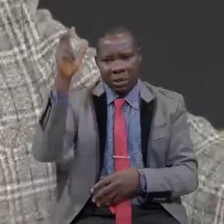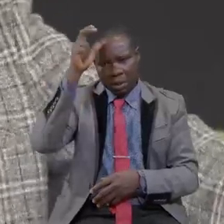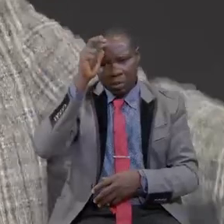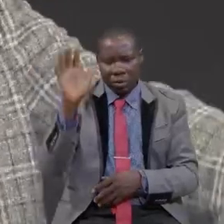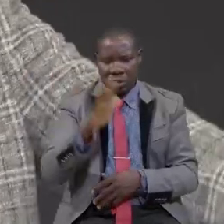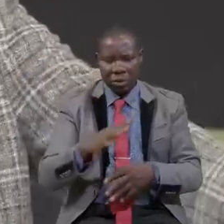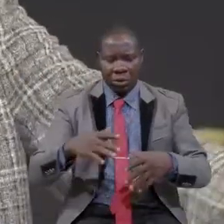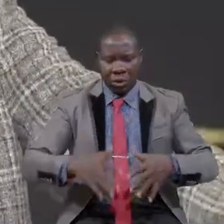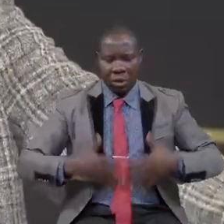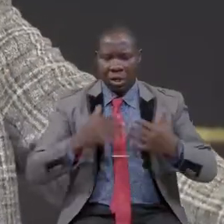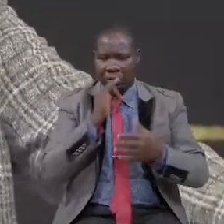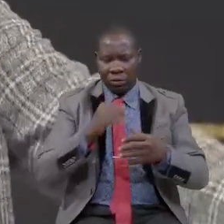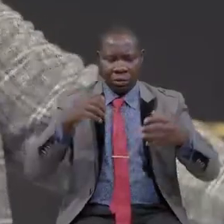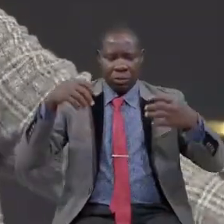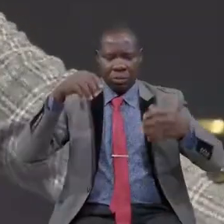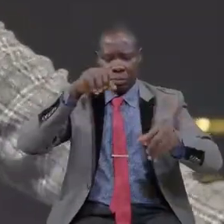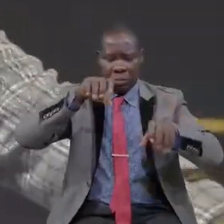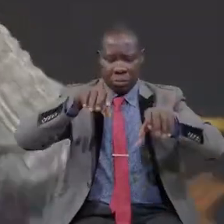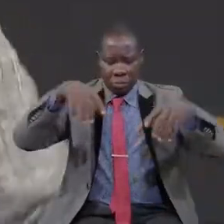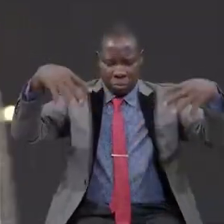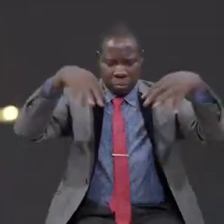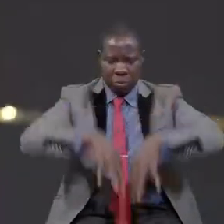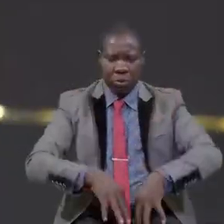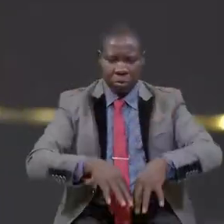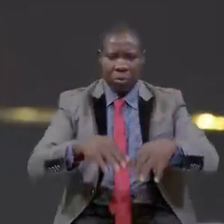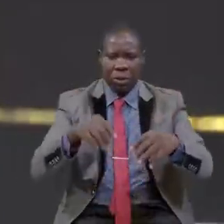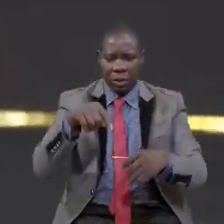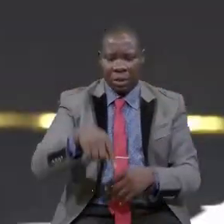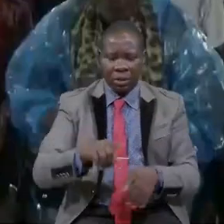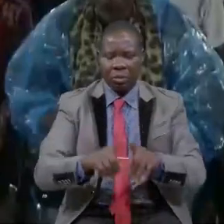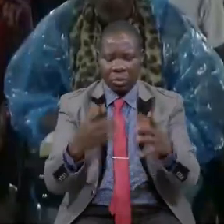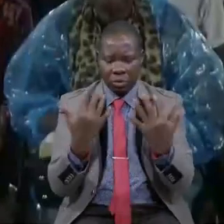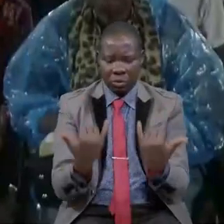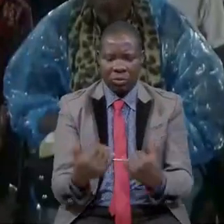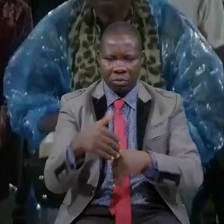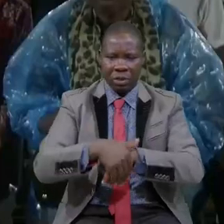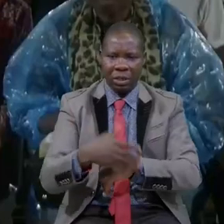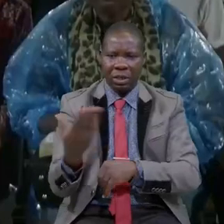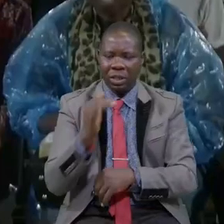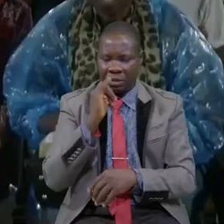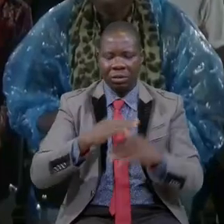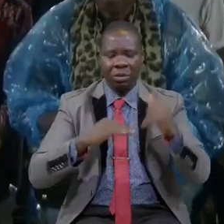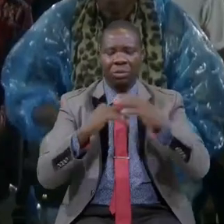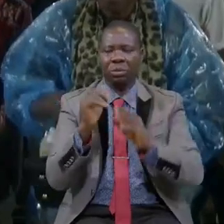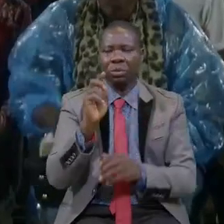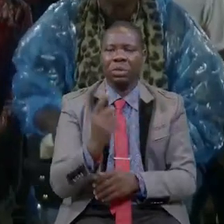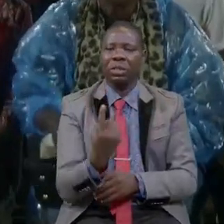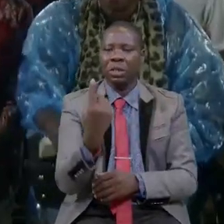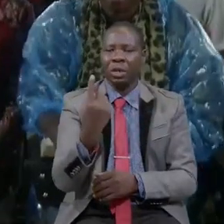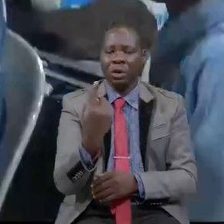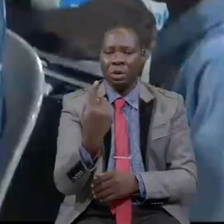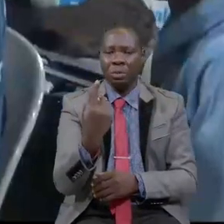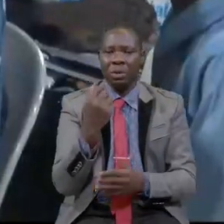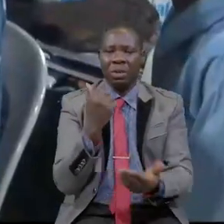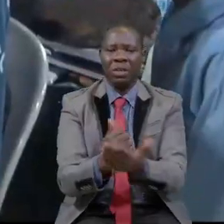est renversée. Mais ce soir, il y a un rétablissement. Je n'ai pas entendu ton amen.